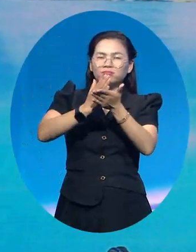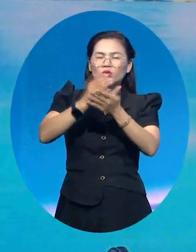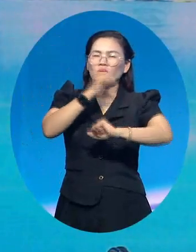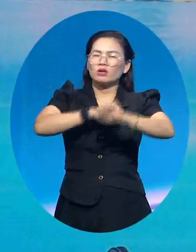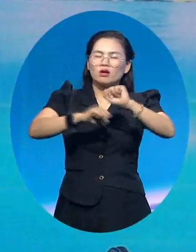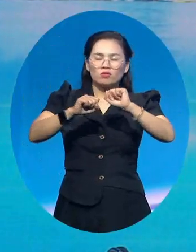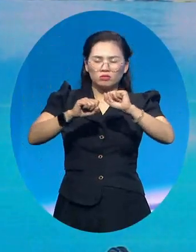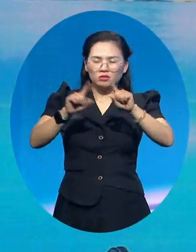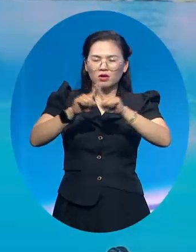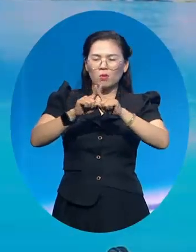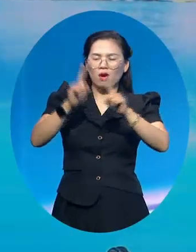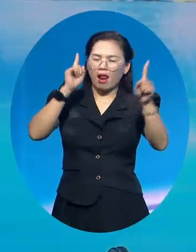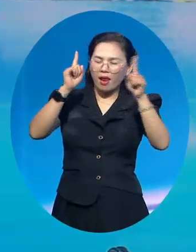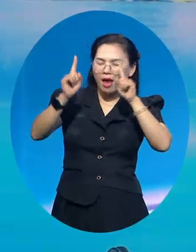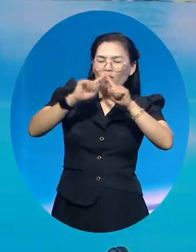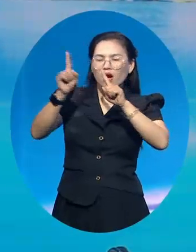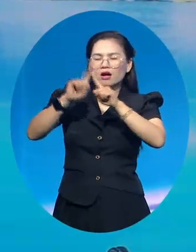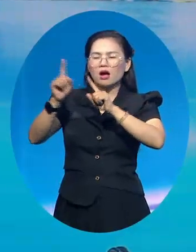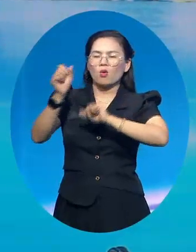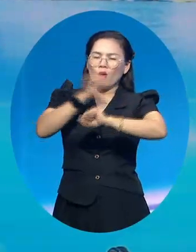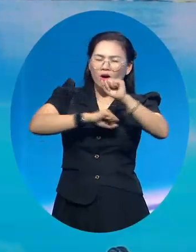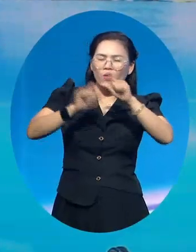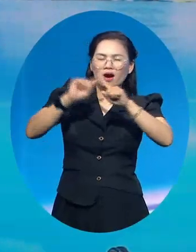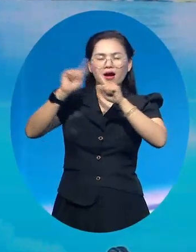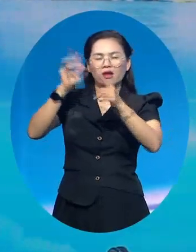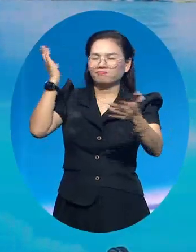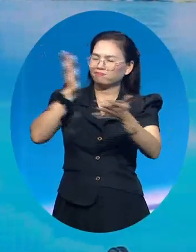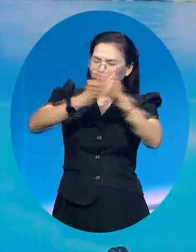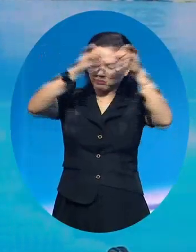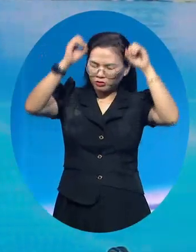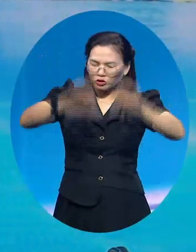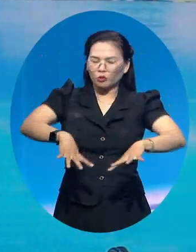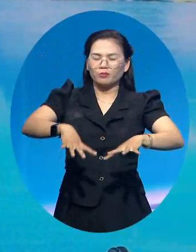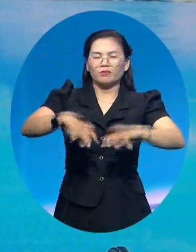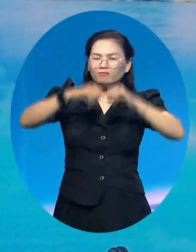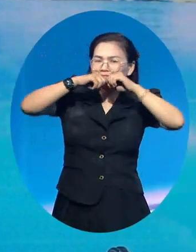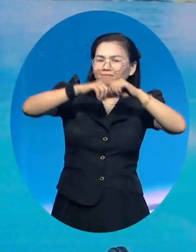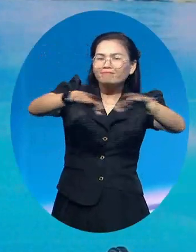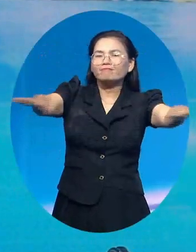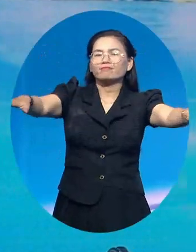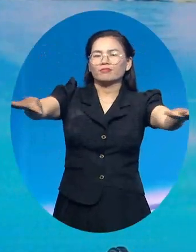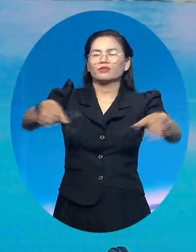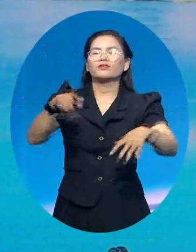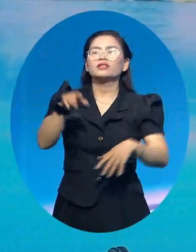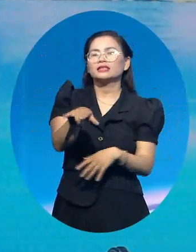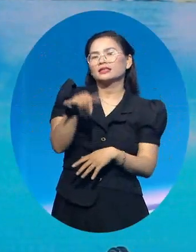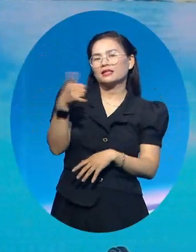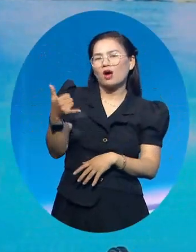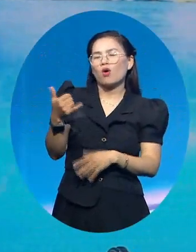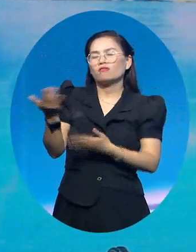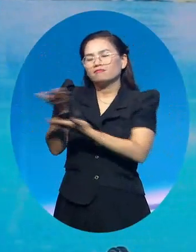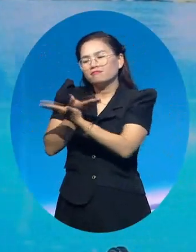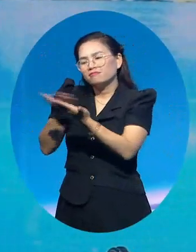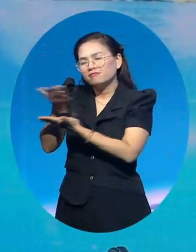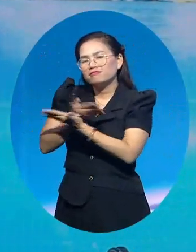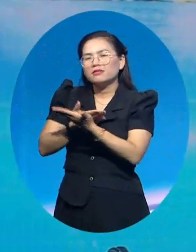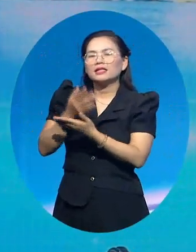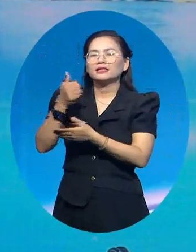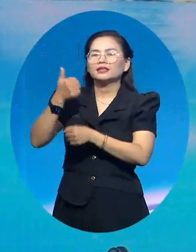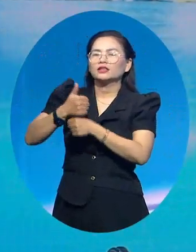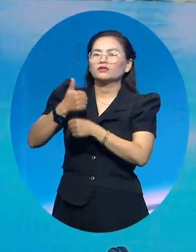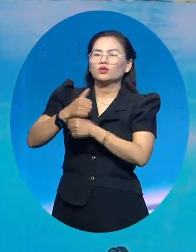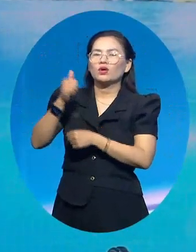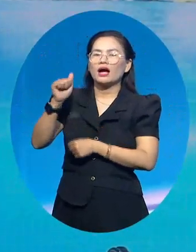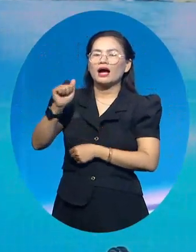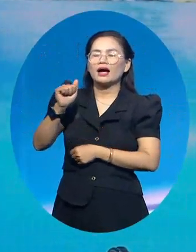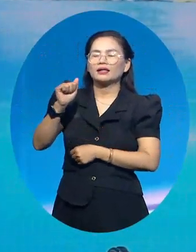tất cả các cơ quan và tổ chức trước ngày 1 tháng 1 năm 2024. Quyết định này nằm trong thỏa thuận đạt được với chính phủ Azerbaijan vào tuần